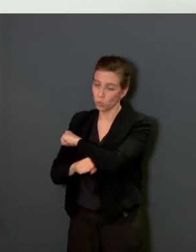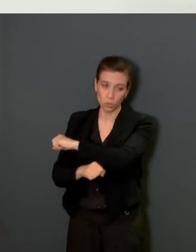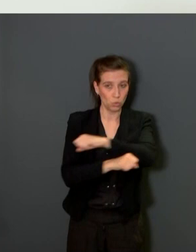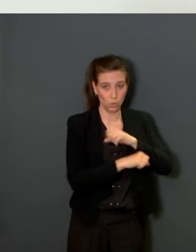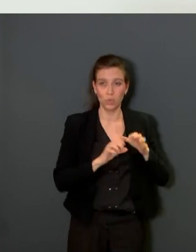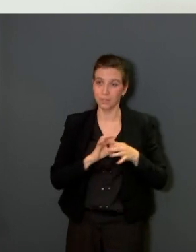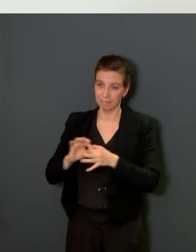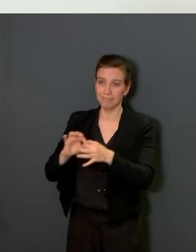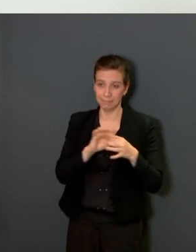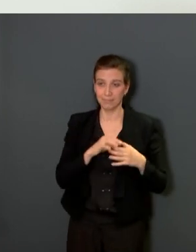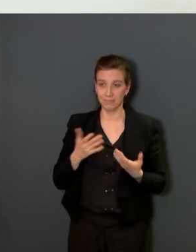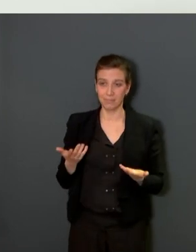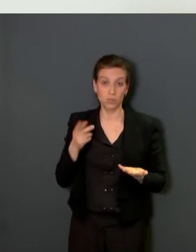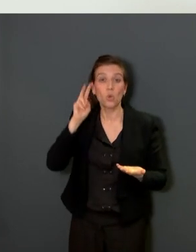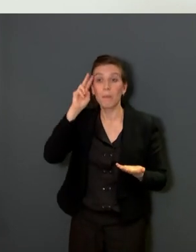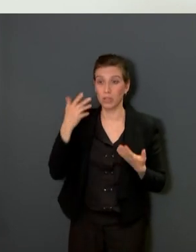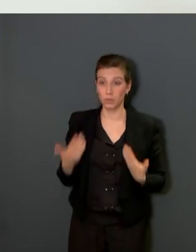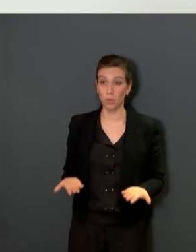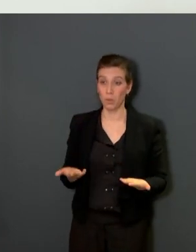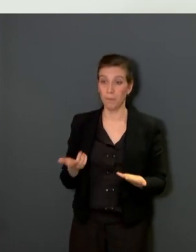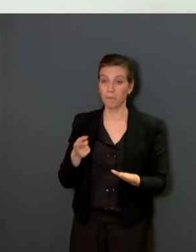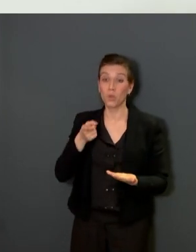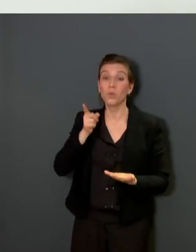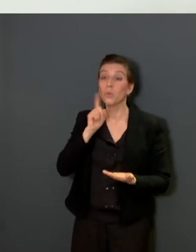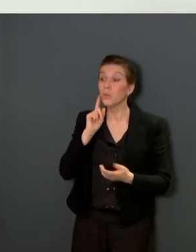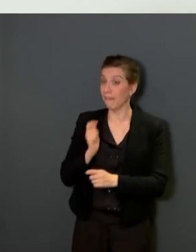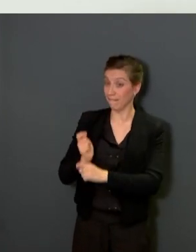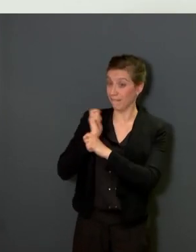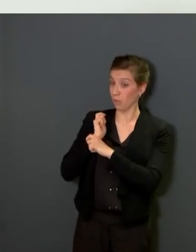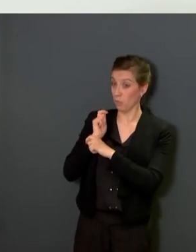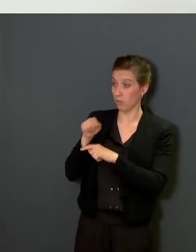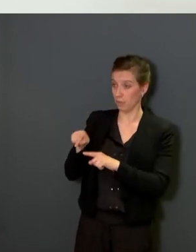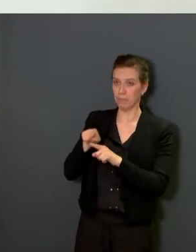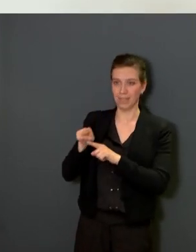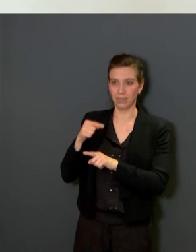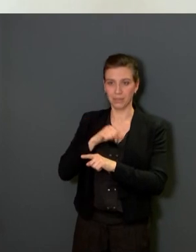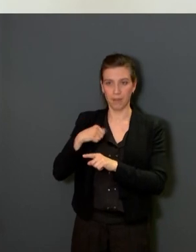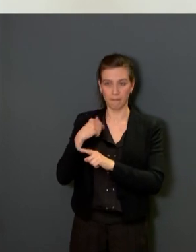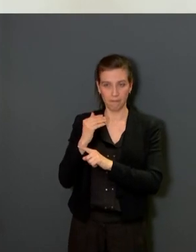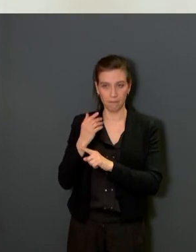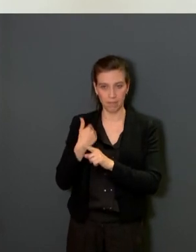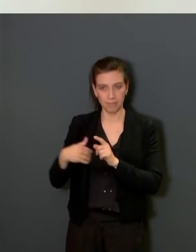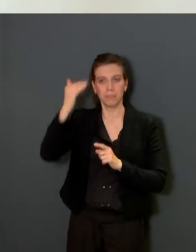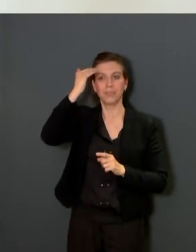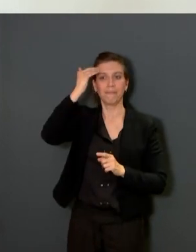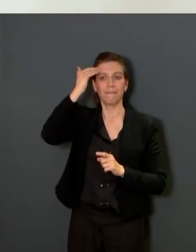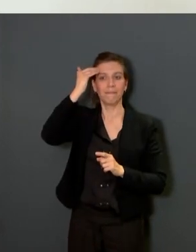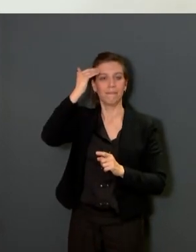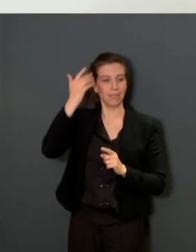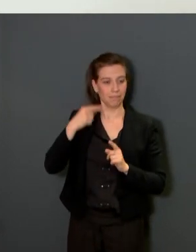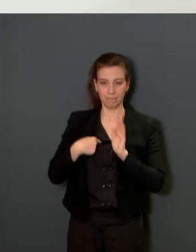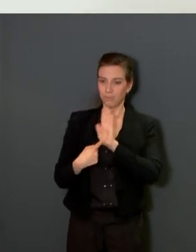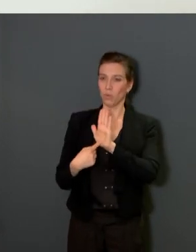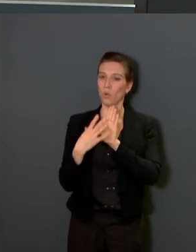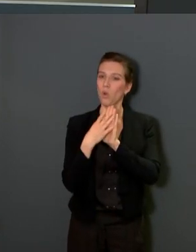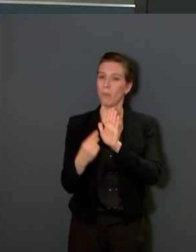wie verantwoordelijkheid heeft, ook beseft dat ze een voorbeeldrol heeft. Is het dan mogelijk om